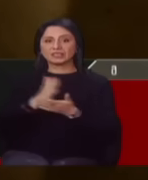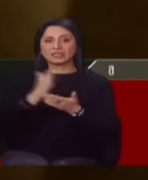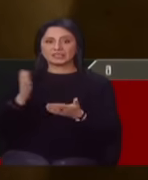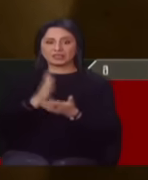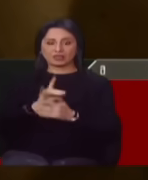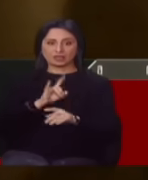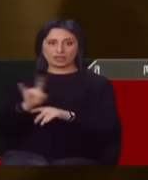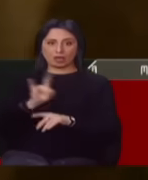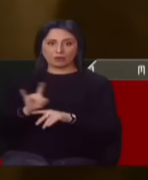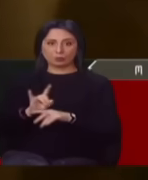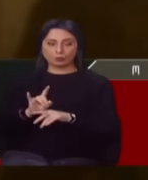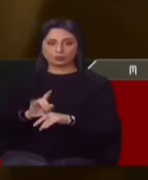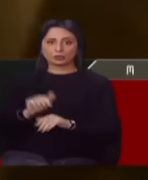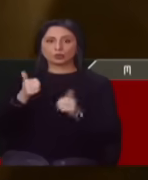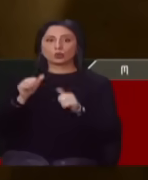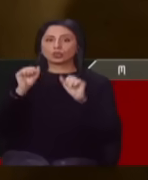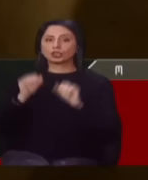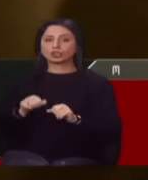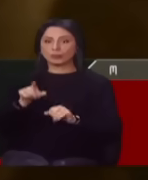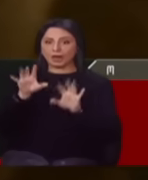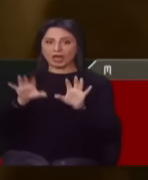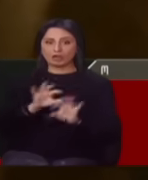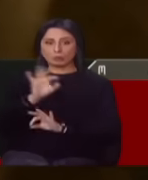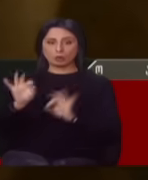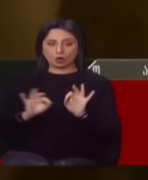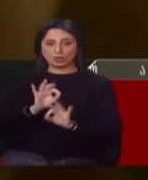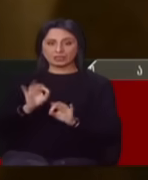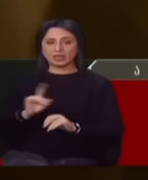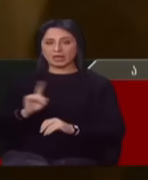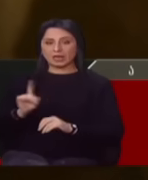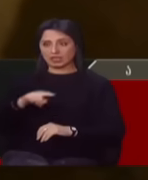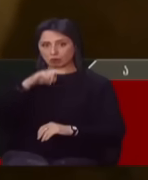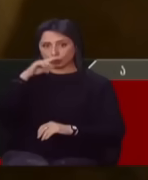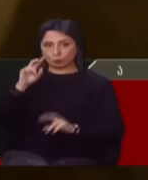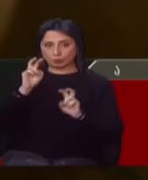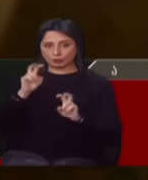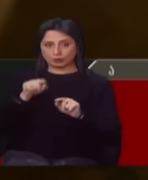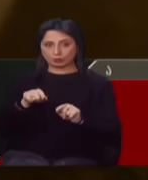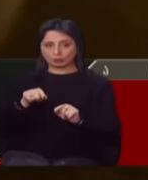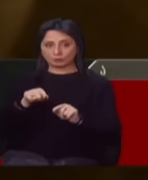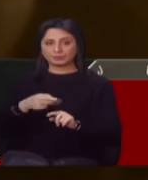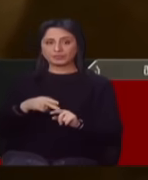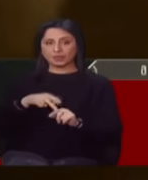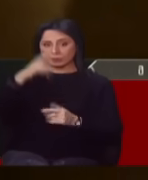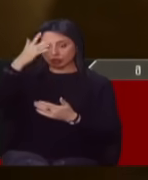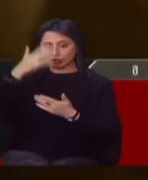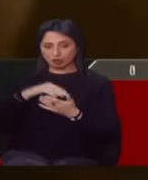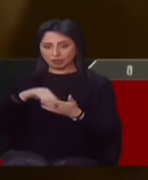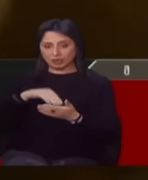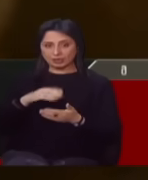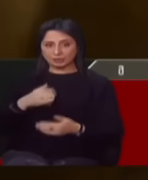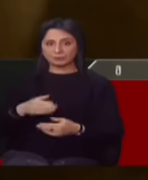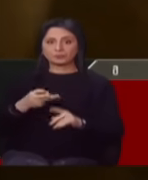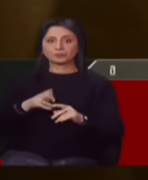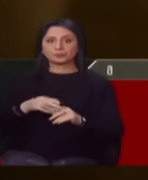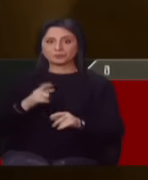არის ხელოვნური. როგორ შეიძლება ამ კანონ პროექტს რაღაცა რუსული ეცხოს, ან შინაარსით,